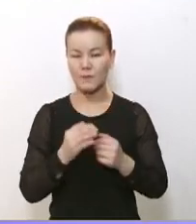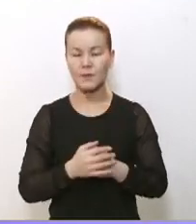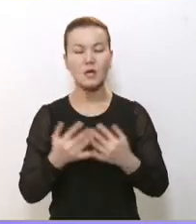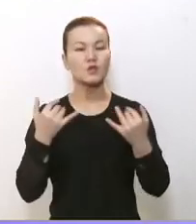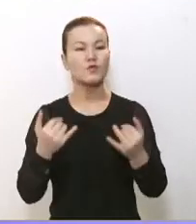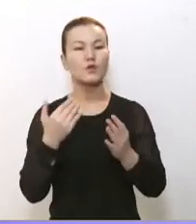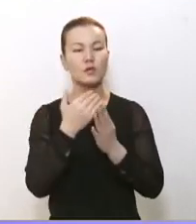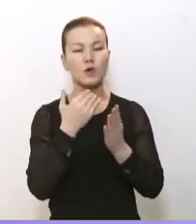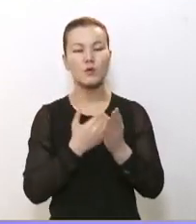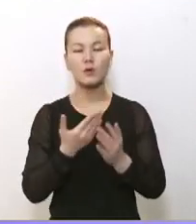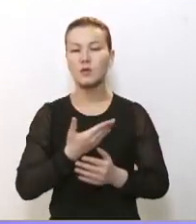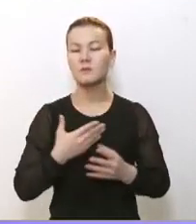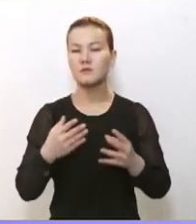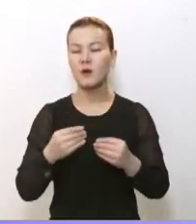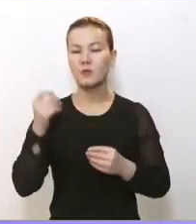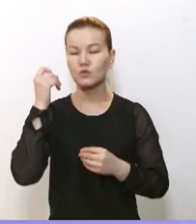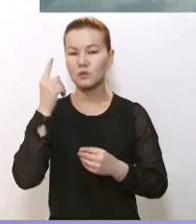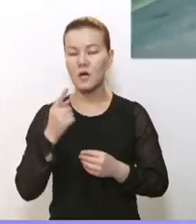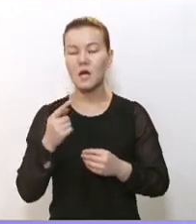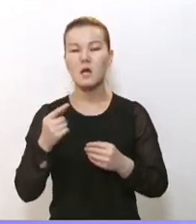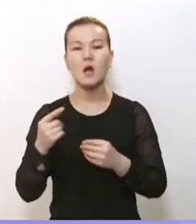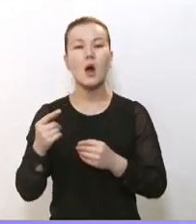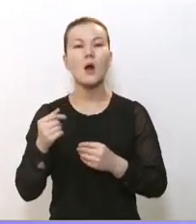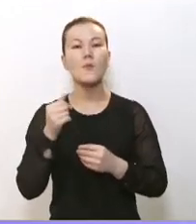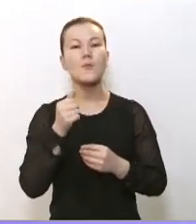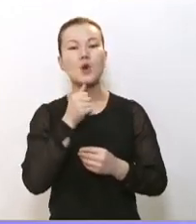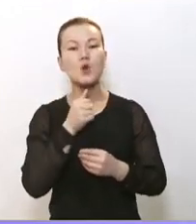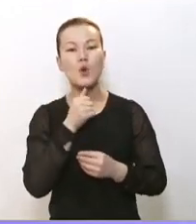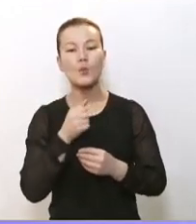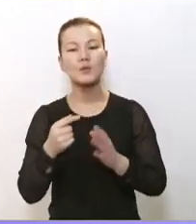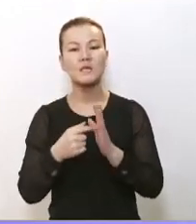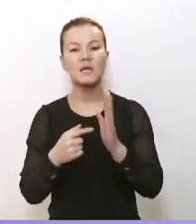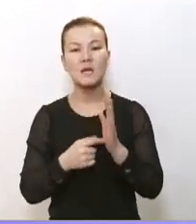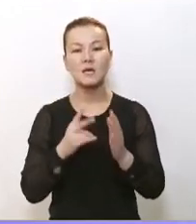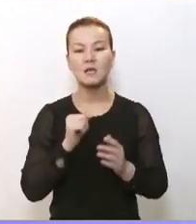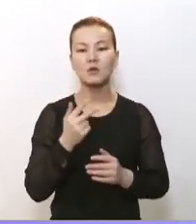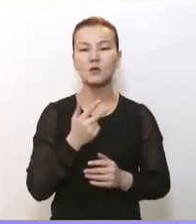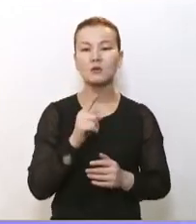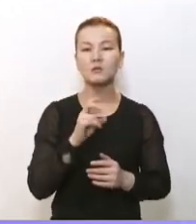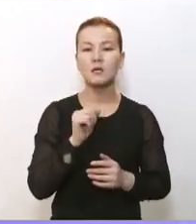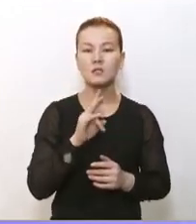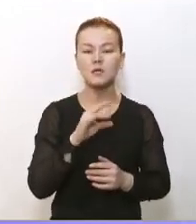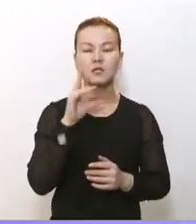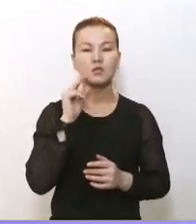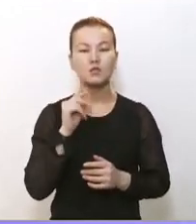на уроке мы с вами узнали прием деления на трехзначное число вида